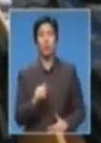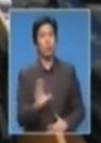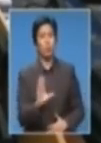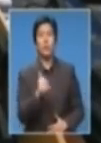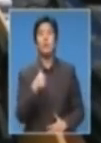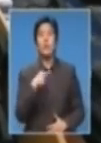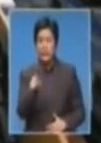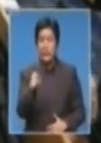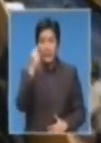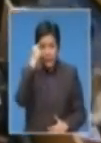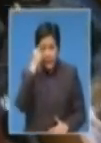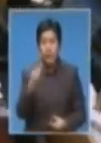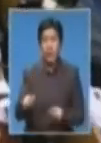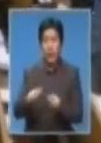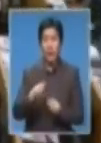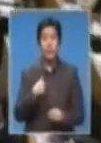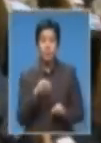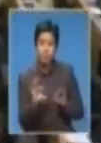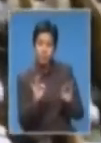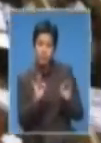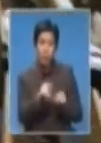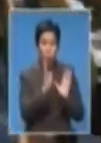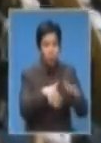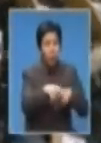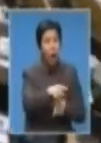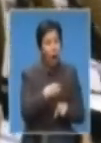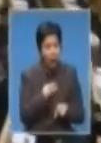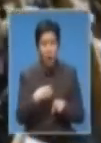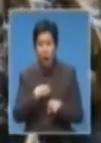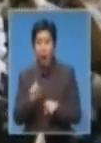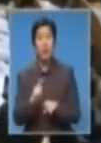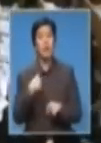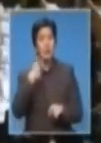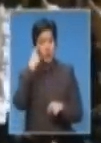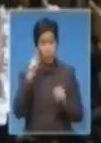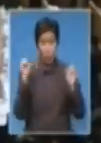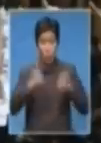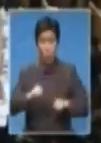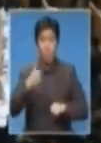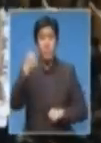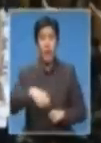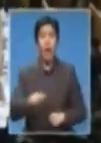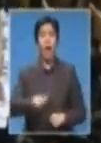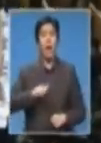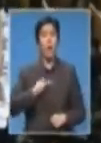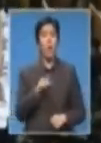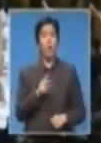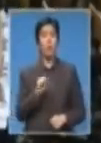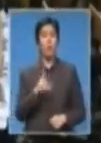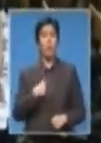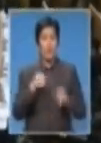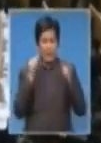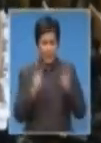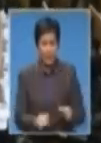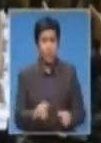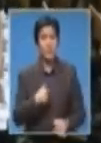านคิดมาผมจะได้มีทางเลือกนะว่าอันนี้ประชาชนต้องการแบบนี้อันนั้นต้องการแบบนี้ทุกคนบอกตกลงกันไม่ได้แล้วให้ขอชอตัดสินแล้วผมต้องใช้อำนา